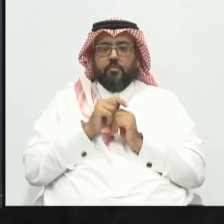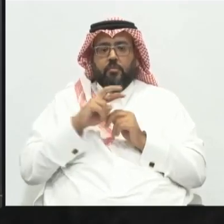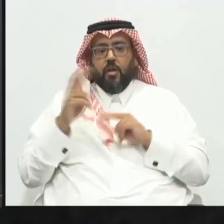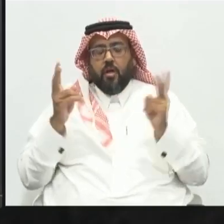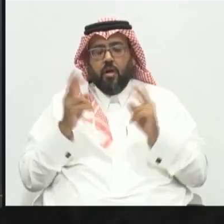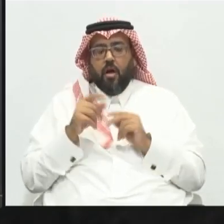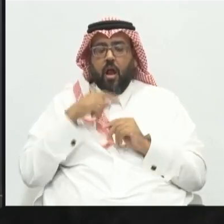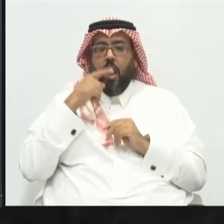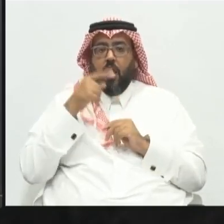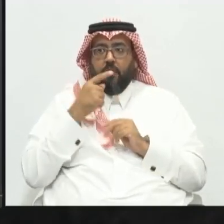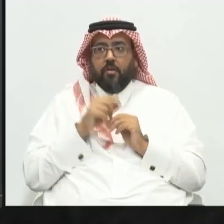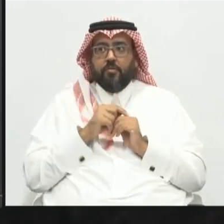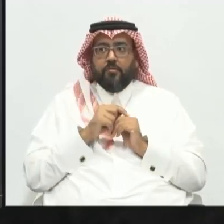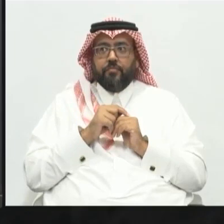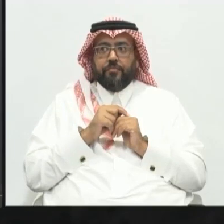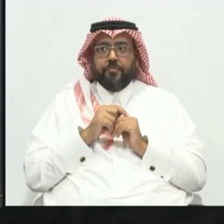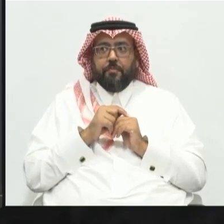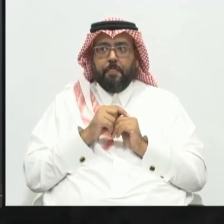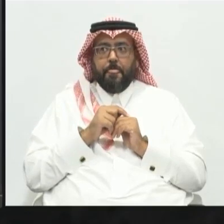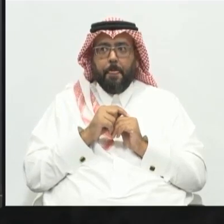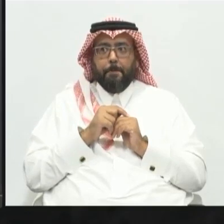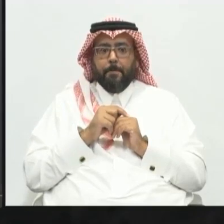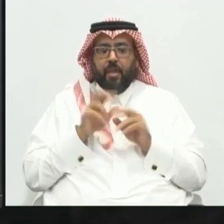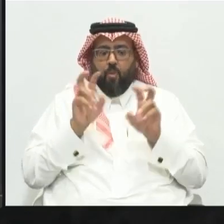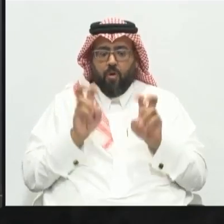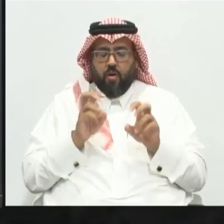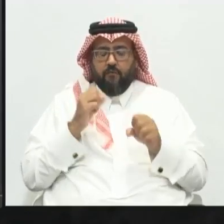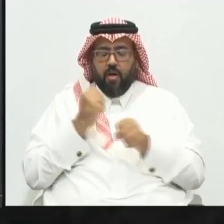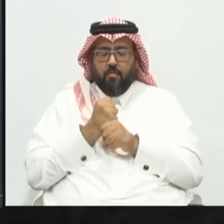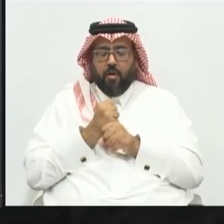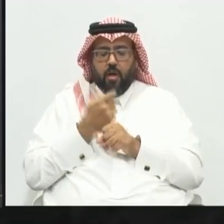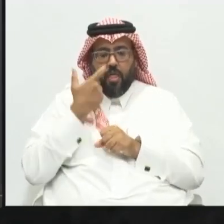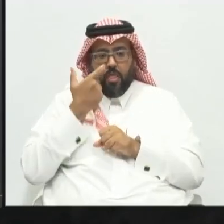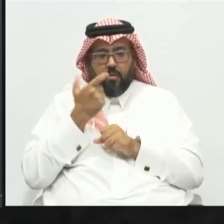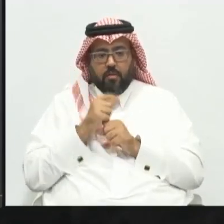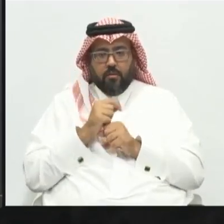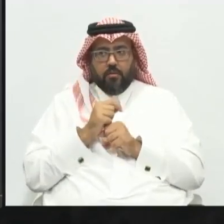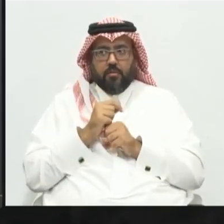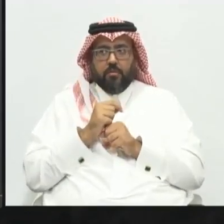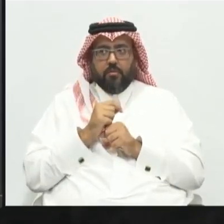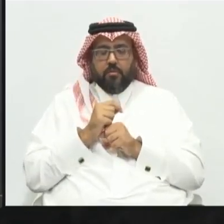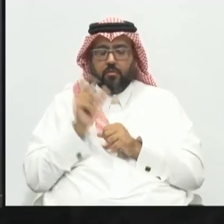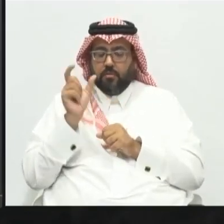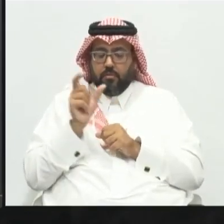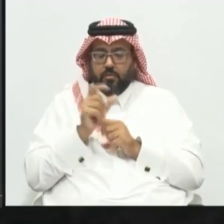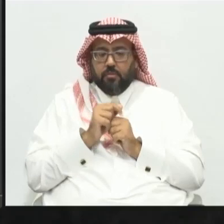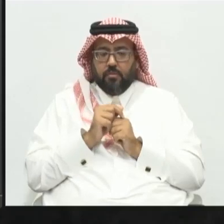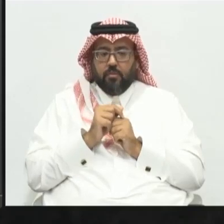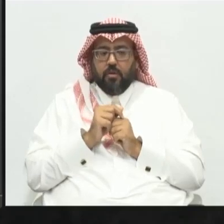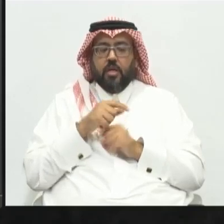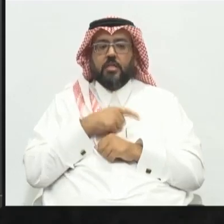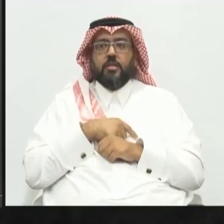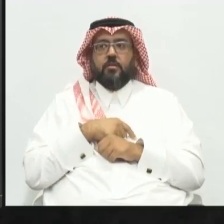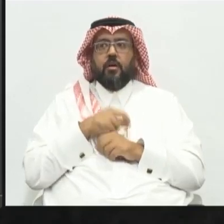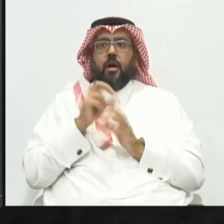الالفاظ وربما يكون بالامتناع عن عمل يحضر هذه النواه وه بما يسمى